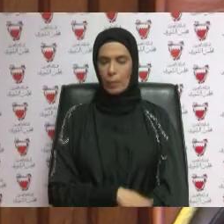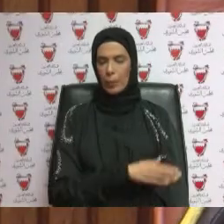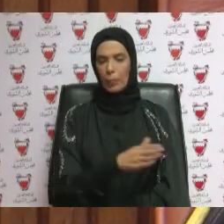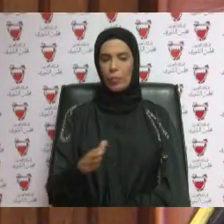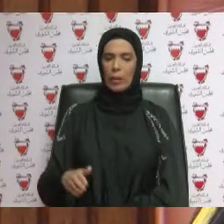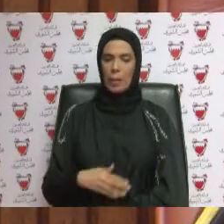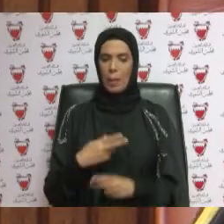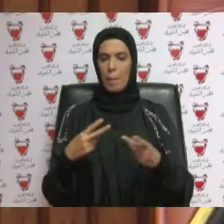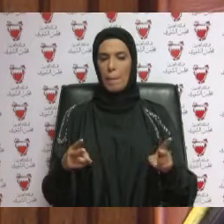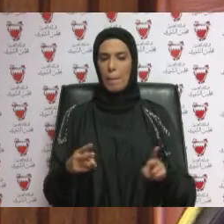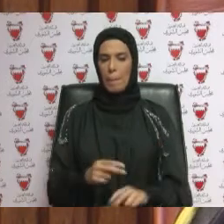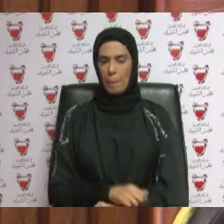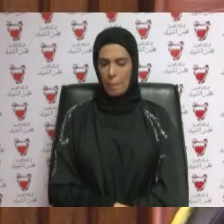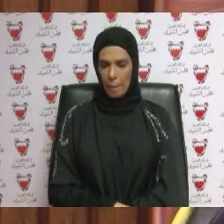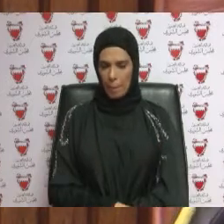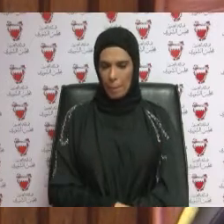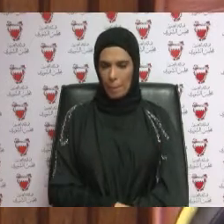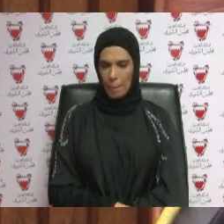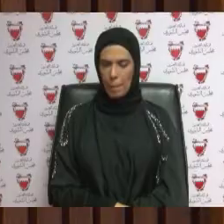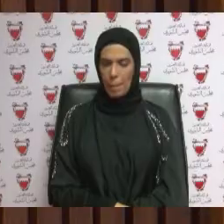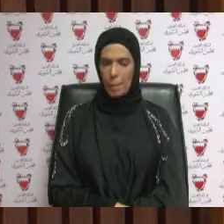أغلبية موافقة. المادة الأولى؟